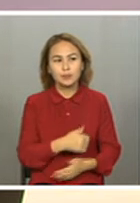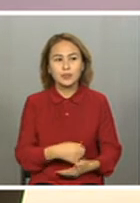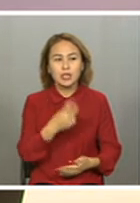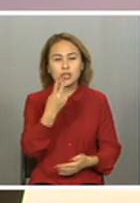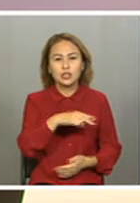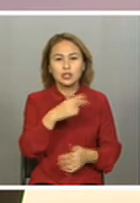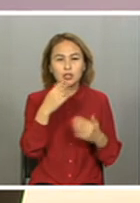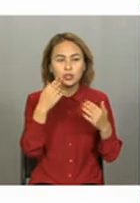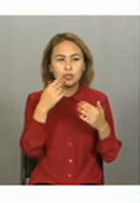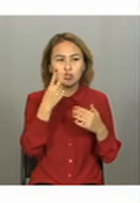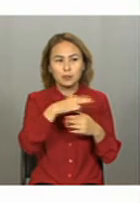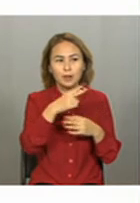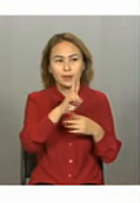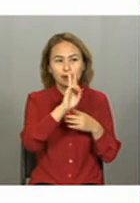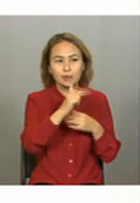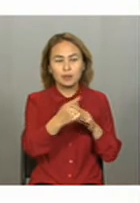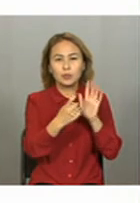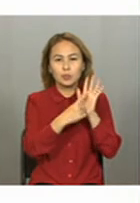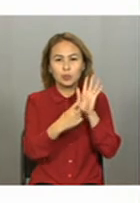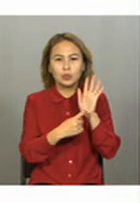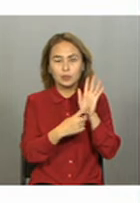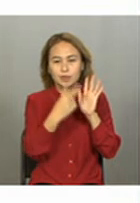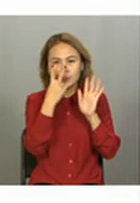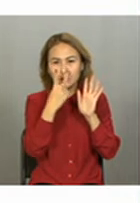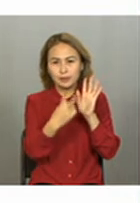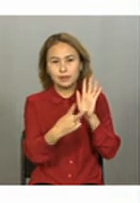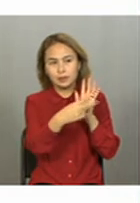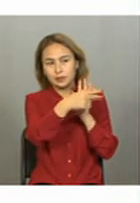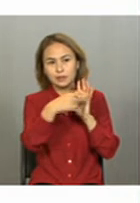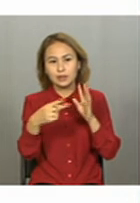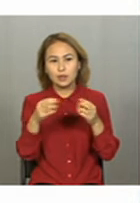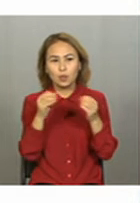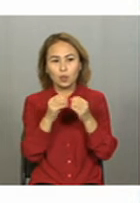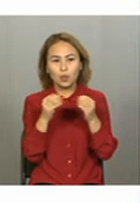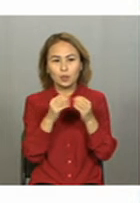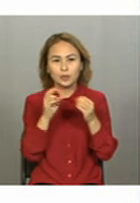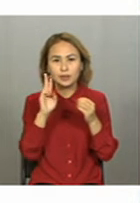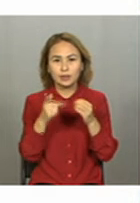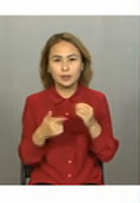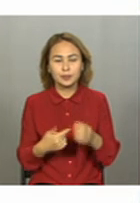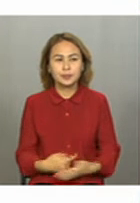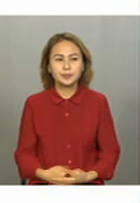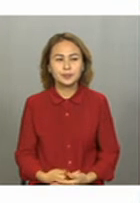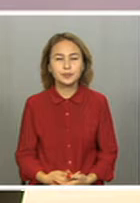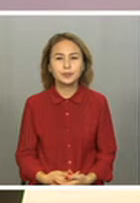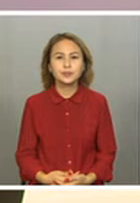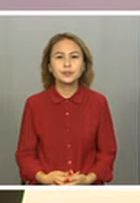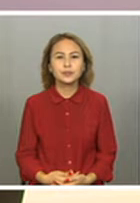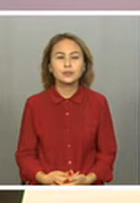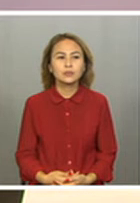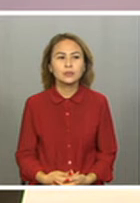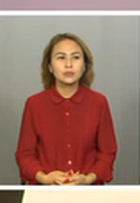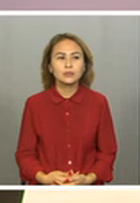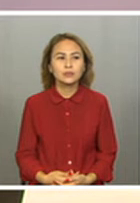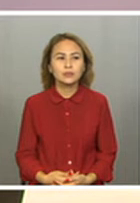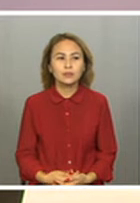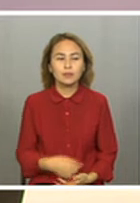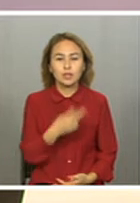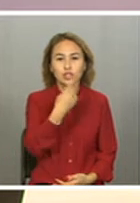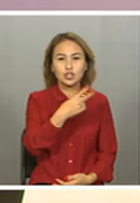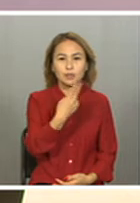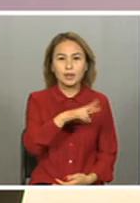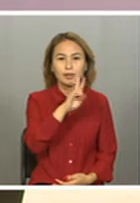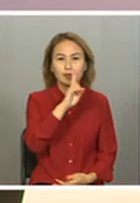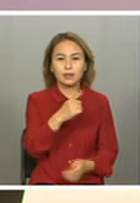Шешуі, 20 килограмм мен 2-нің бөліндісінің мәні 10 килограммға тең. 20 килограмм